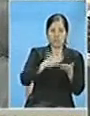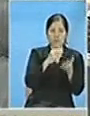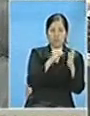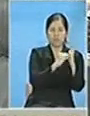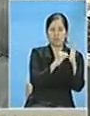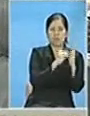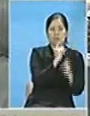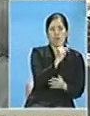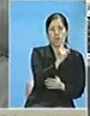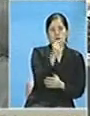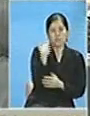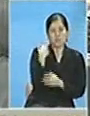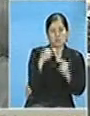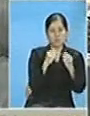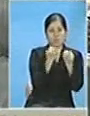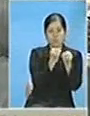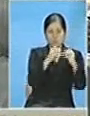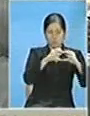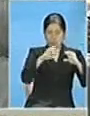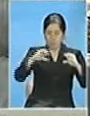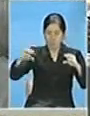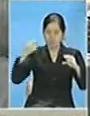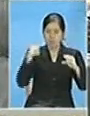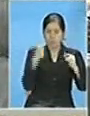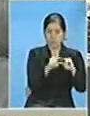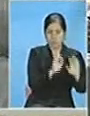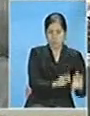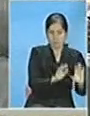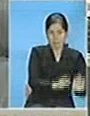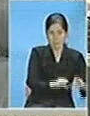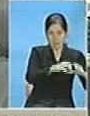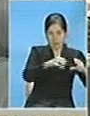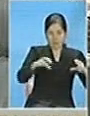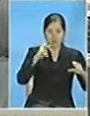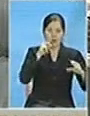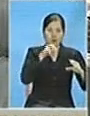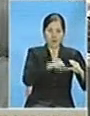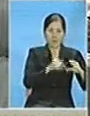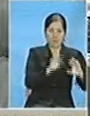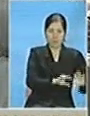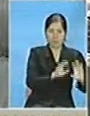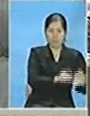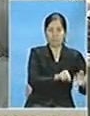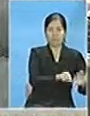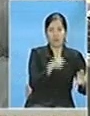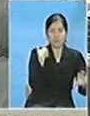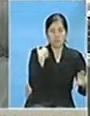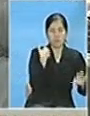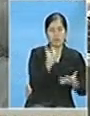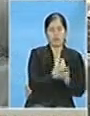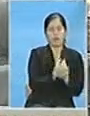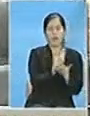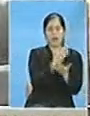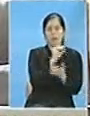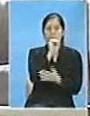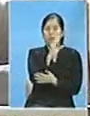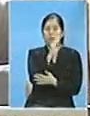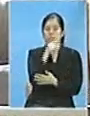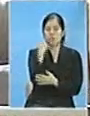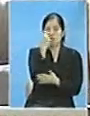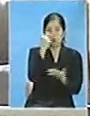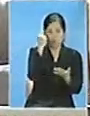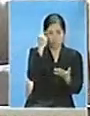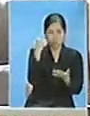ครับไปใส่ในท่อจากนั้นคุณวสันต์มั้งนะครับก็ออกมาบอกว่าเอาใครรู้ว่าถุงทรายอยู่ที่ไหนก็ให้บอกมาให้ก